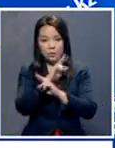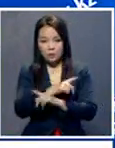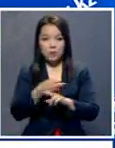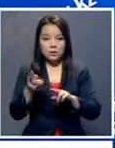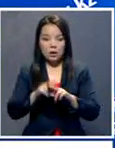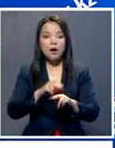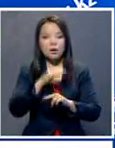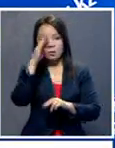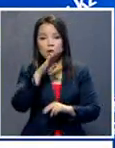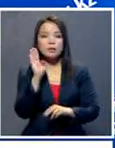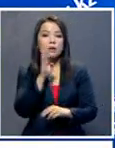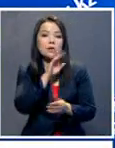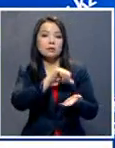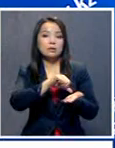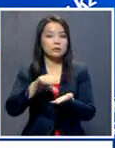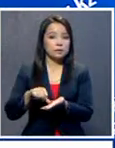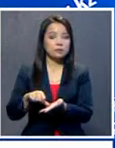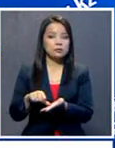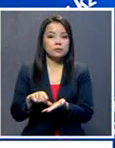комиссияда